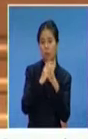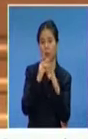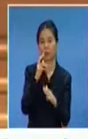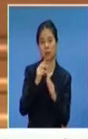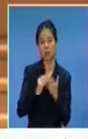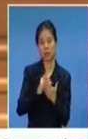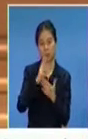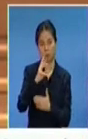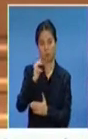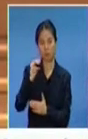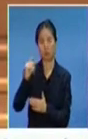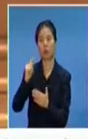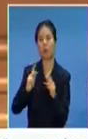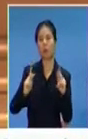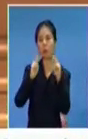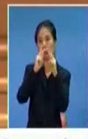ขณะนั้น